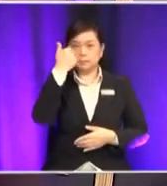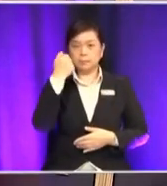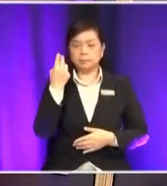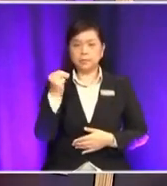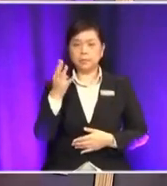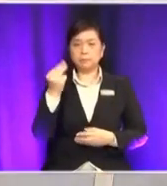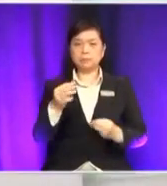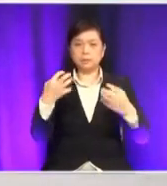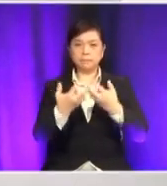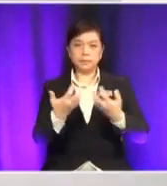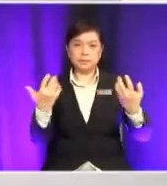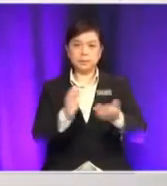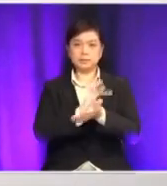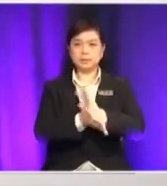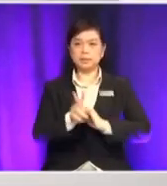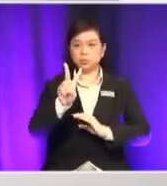dua sel Kristus